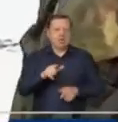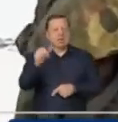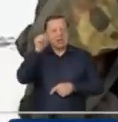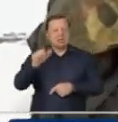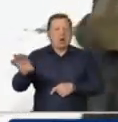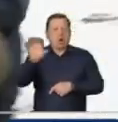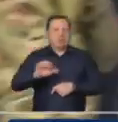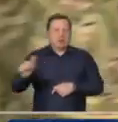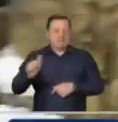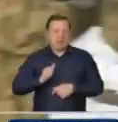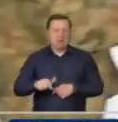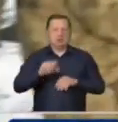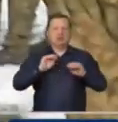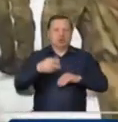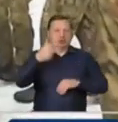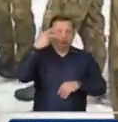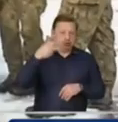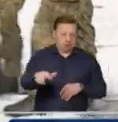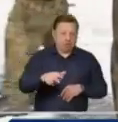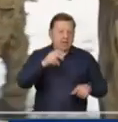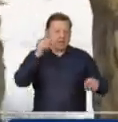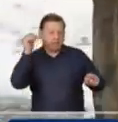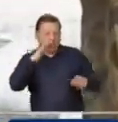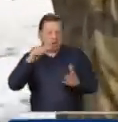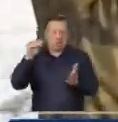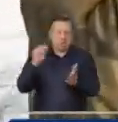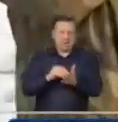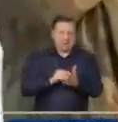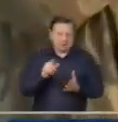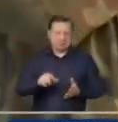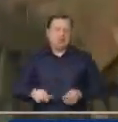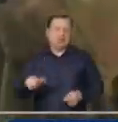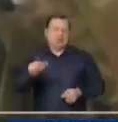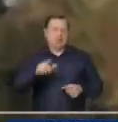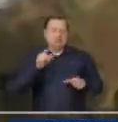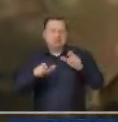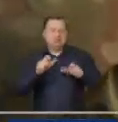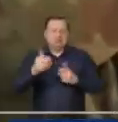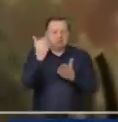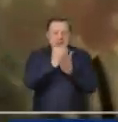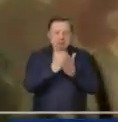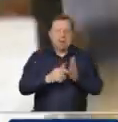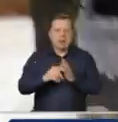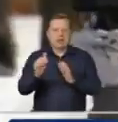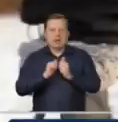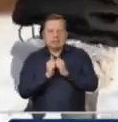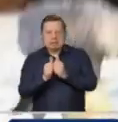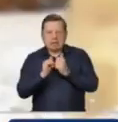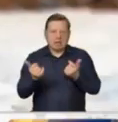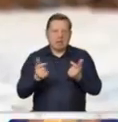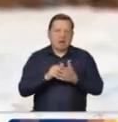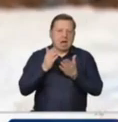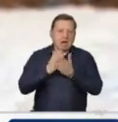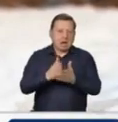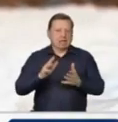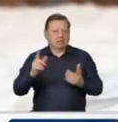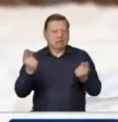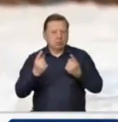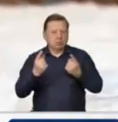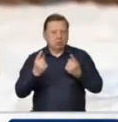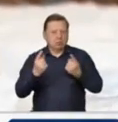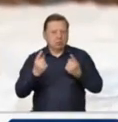Szkolenie trwa 3 tygodnie i składa się z części teoretycznej oraz praktycznej. Uczestnicy poznają procedury dotyczące misji, ale też uczą się, jak radzić sobie w stresujących